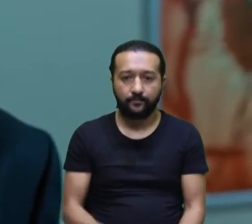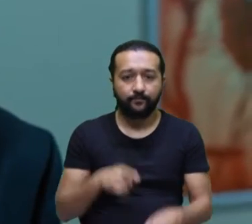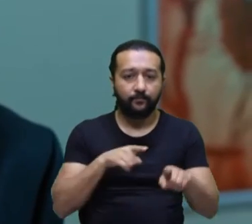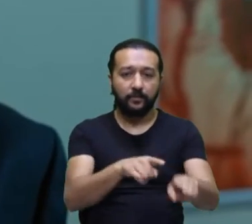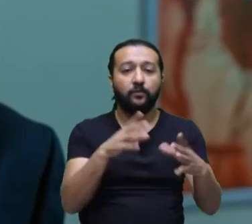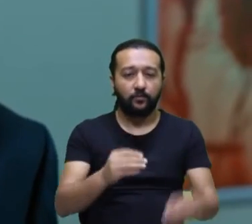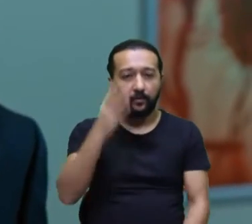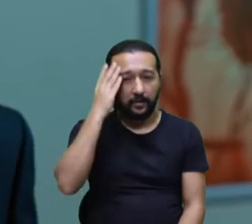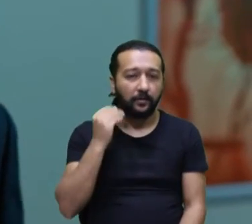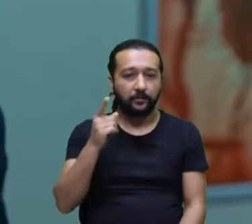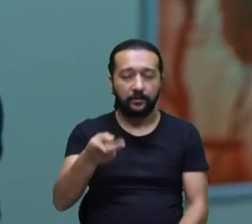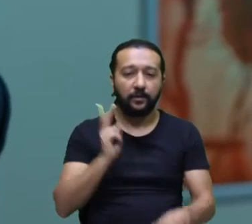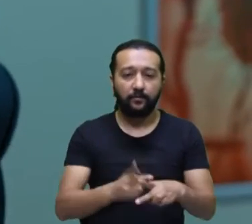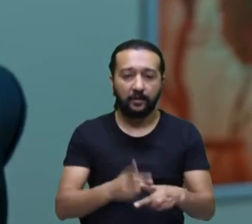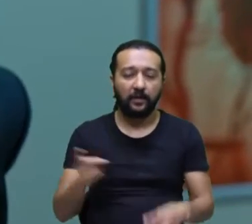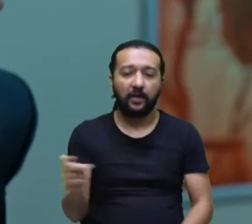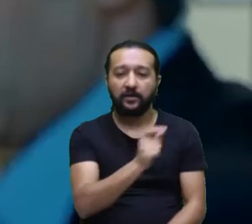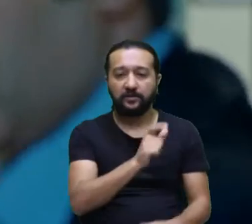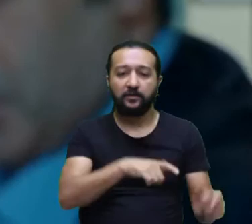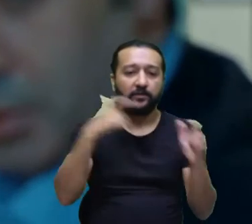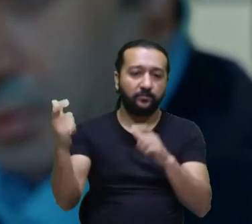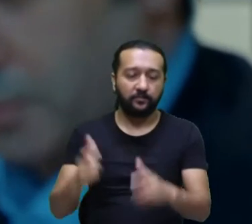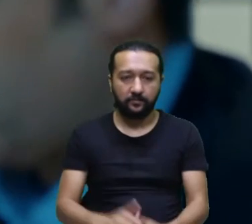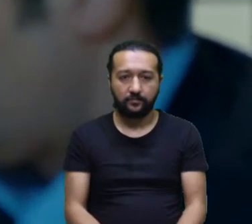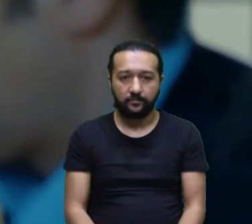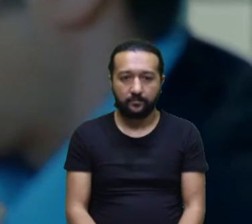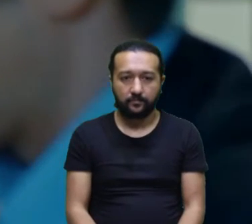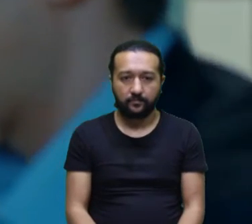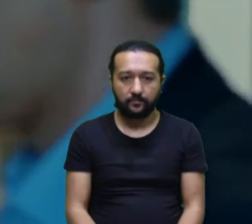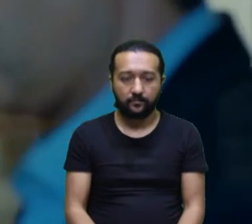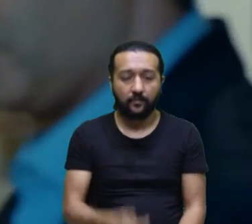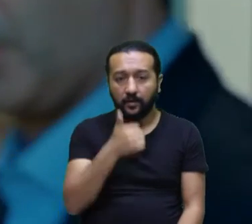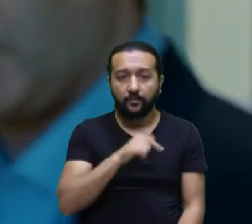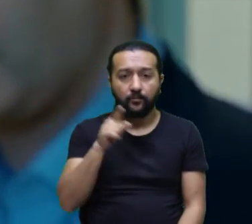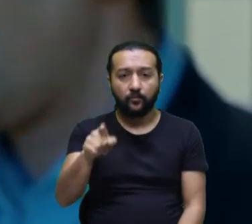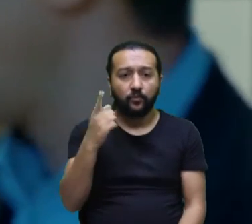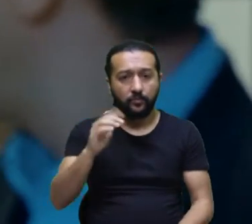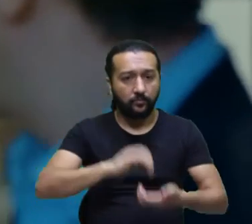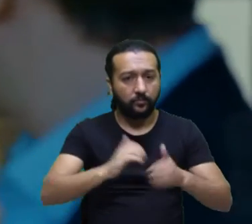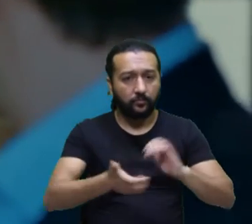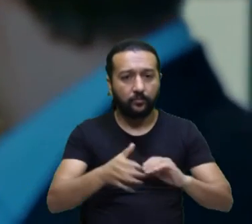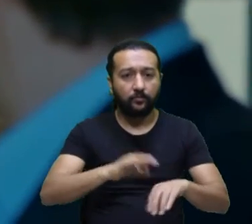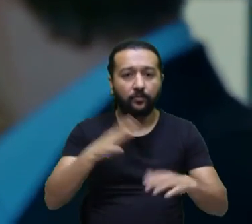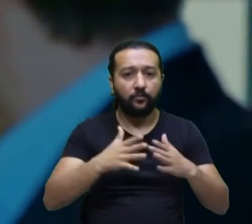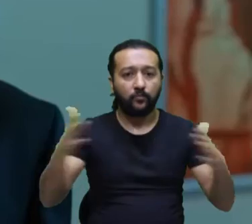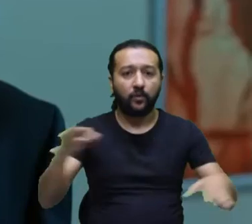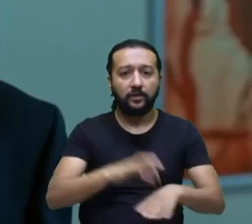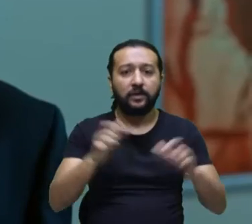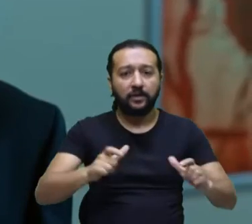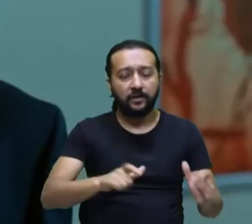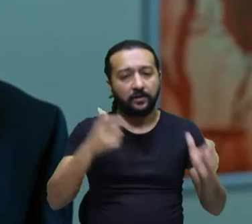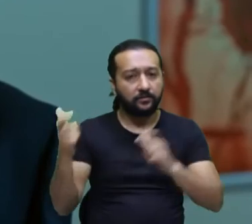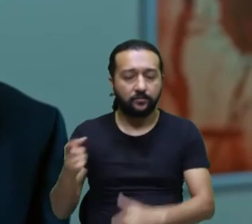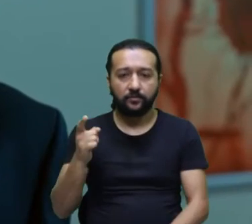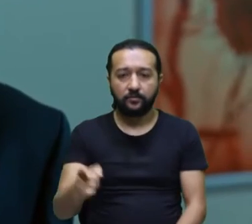Peşlerinde olduğumuzu anlayınca boşaltmışlar. Silahı beline soktu. Abi bunlar nasıl bir teşkilat? Koca hastaneyi nereye